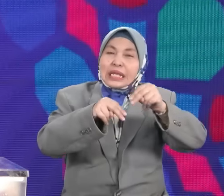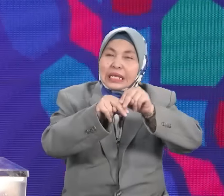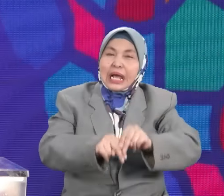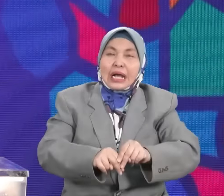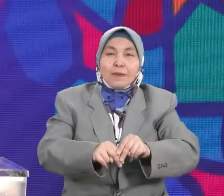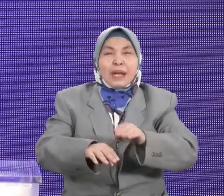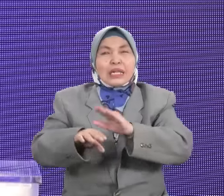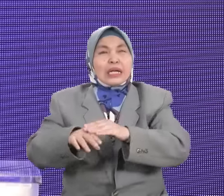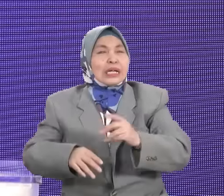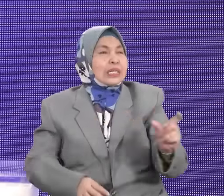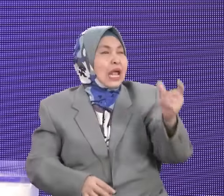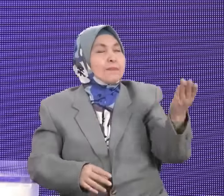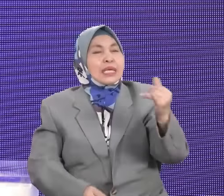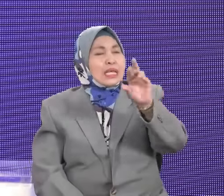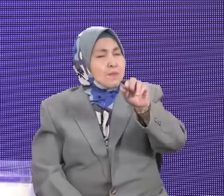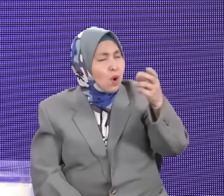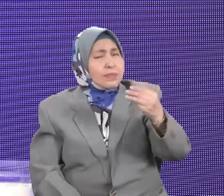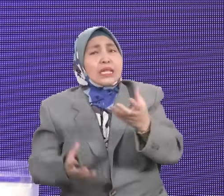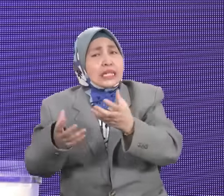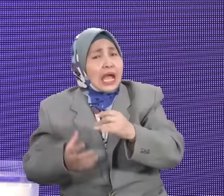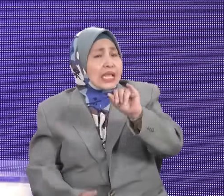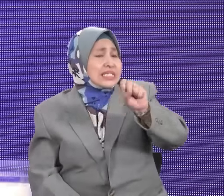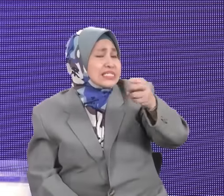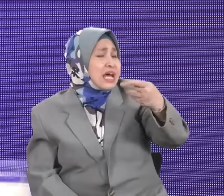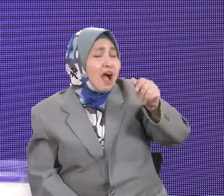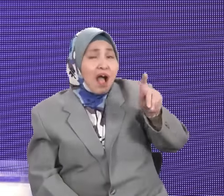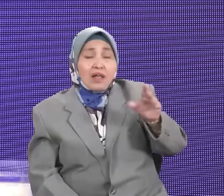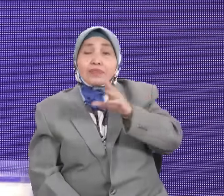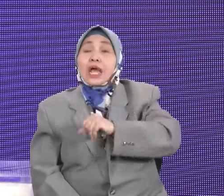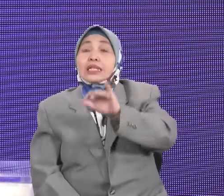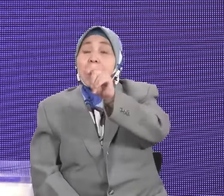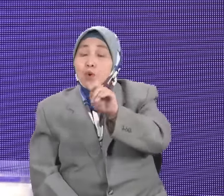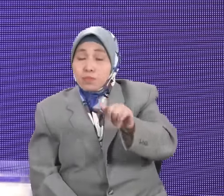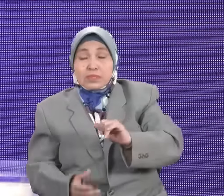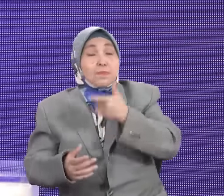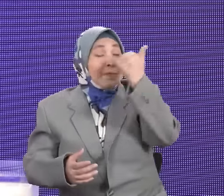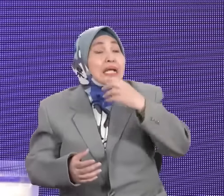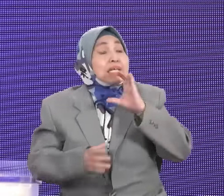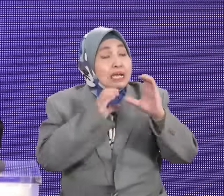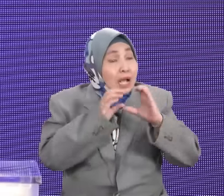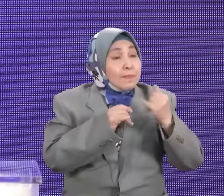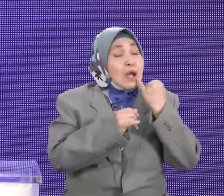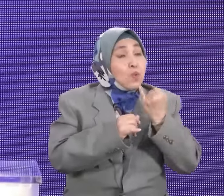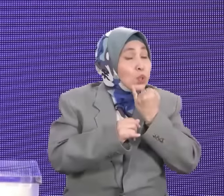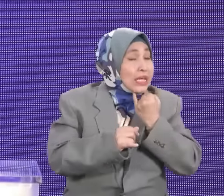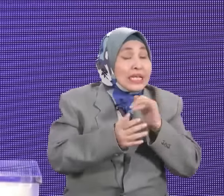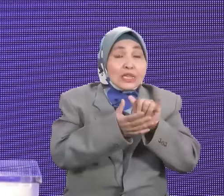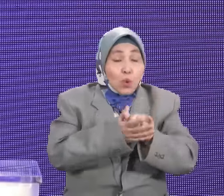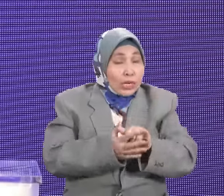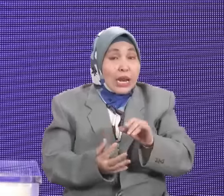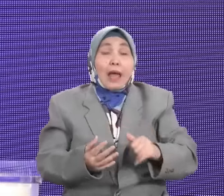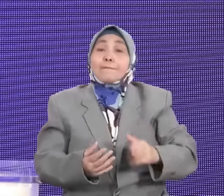Ibrahim jadi Israil itu sebagai pilihan kalau mereka bongkar ya